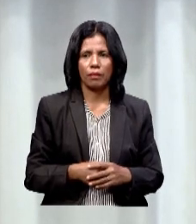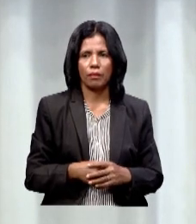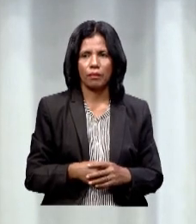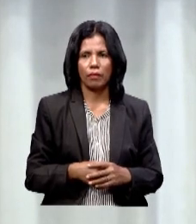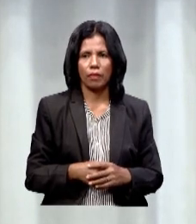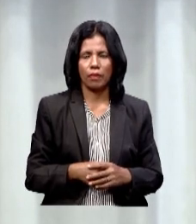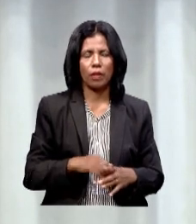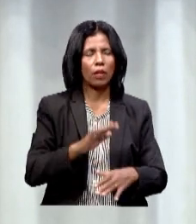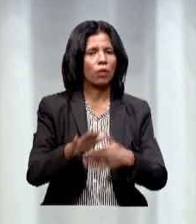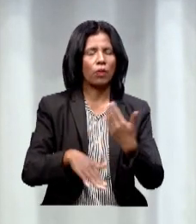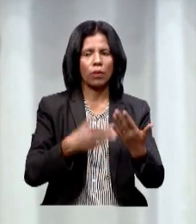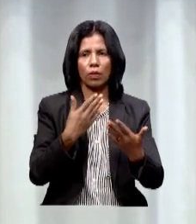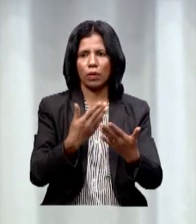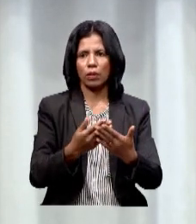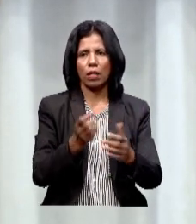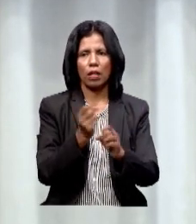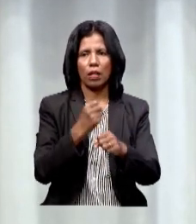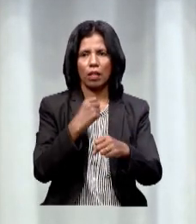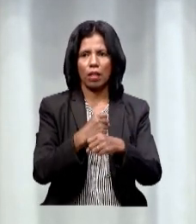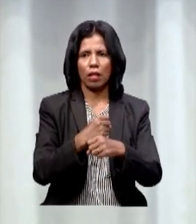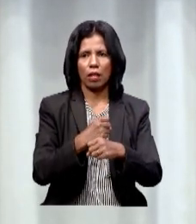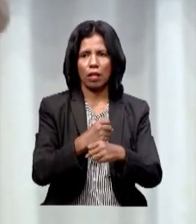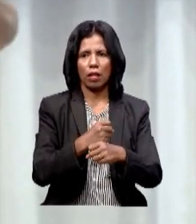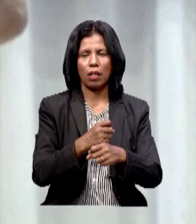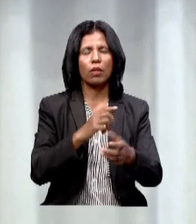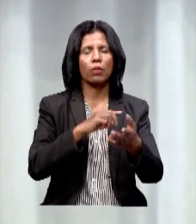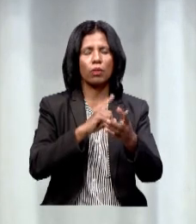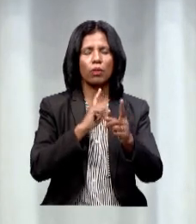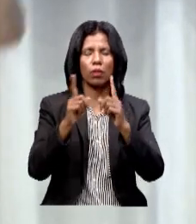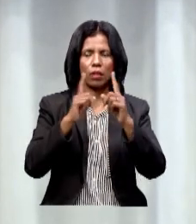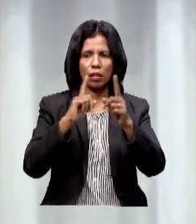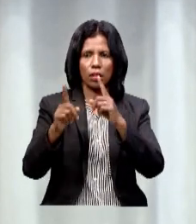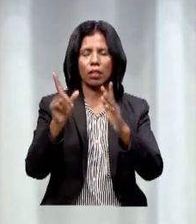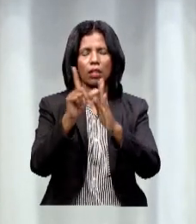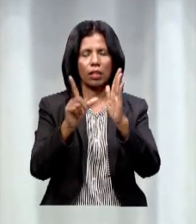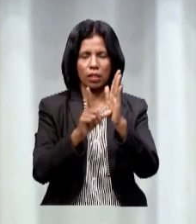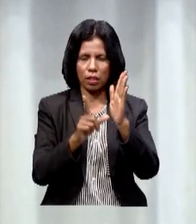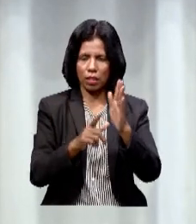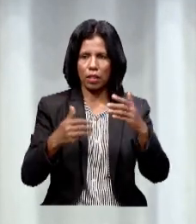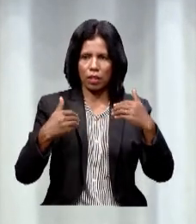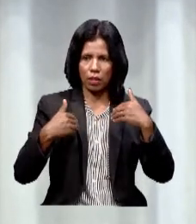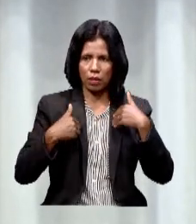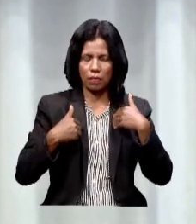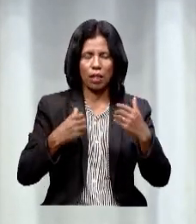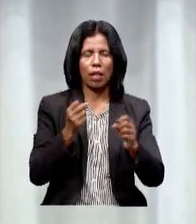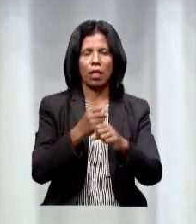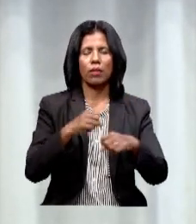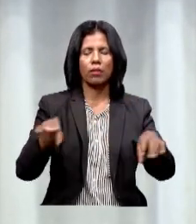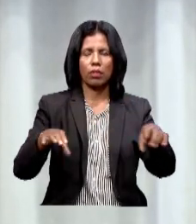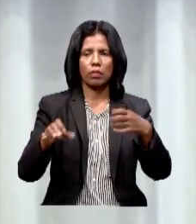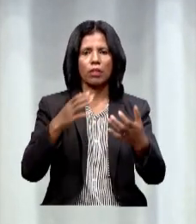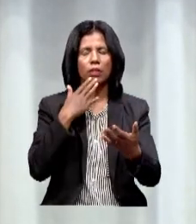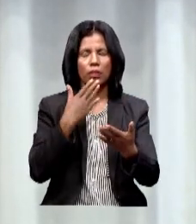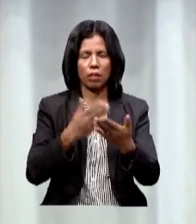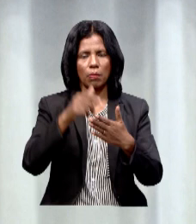Buon se ne ho tu per aver attaccato con lista voti, ma con successo governo in